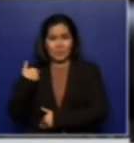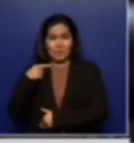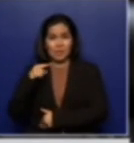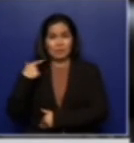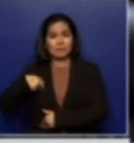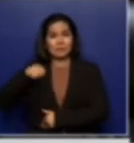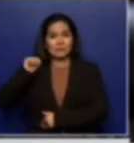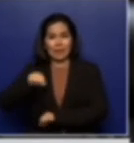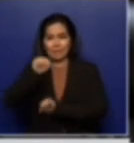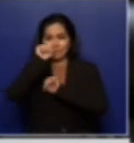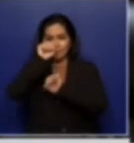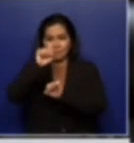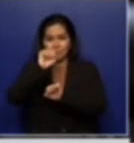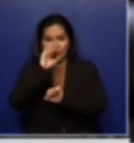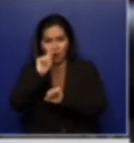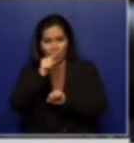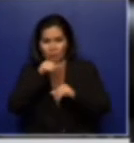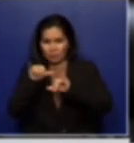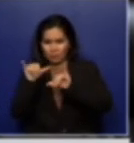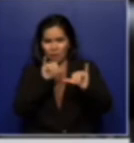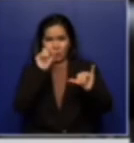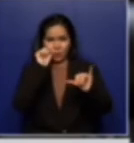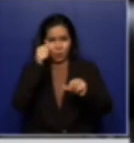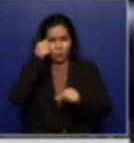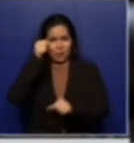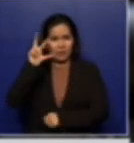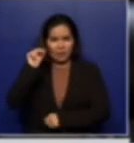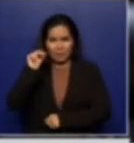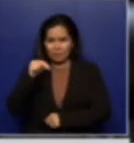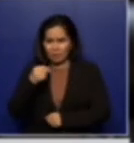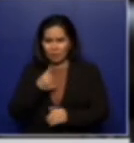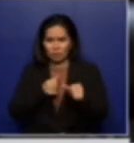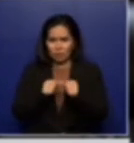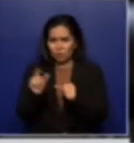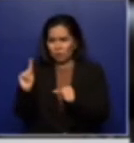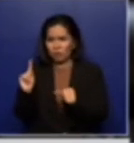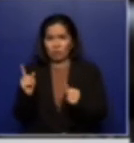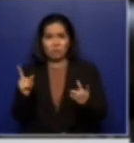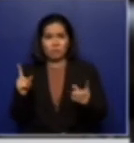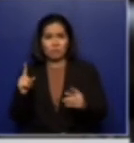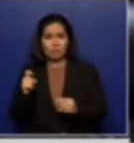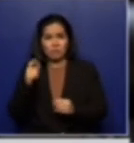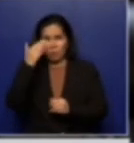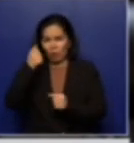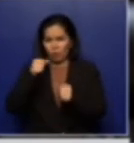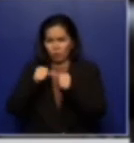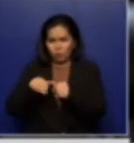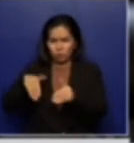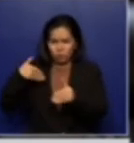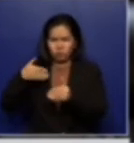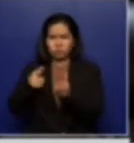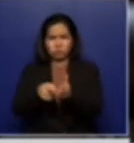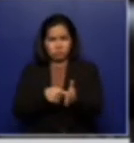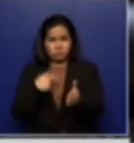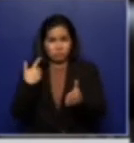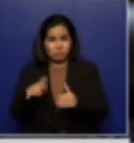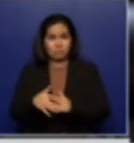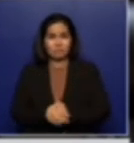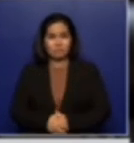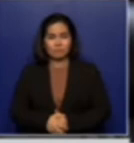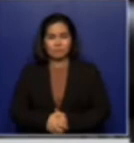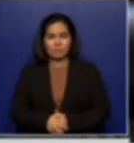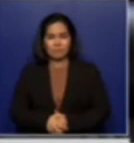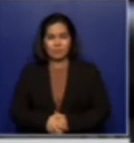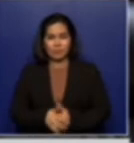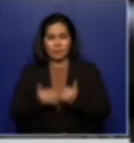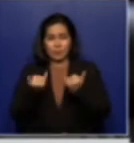ศาลว่าให้ต้องออกภายใน30วันจะให้เขาไปอยู่ไหนครับท่านประธานครับเขาอยู่ตั้งแต่ปู่ย่าตาทวดผมต้องขอก